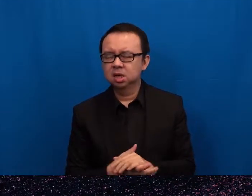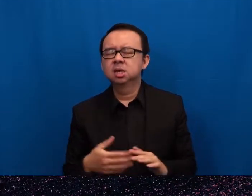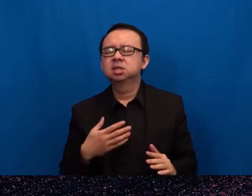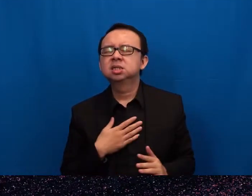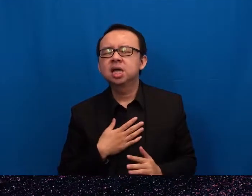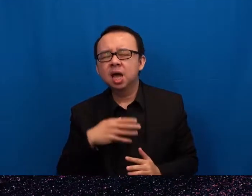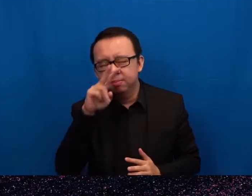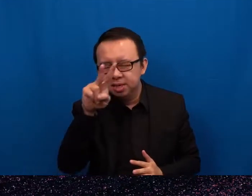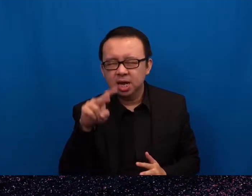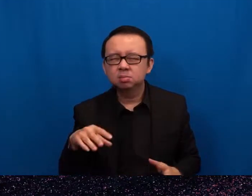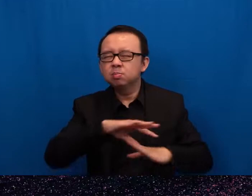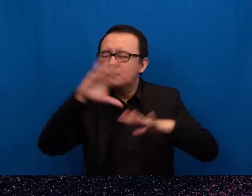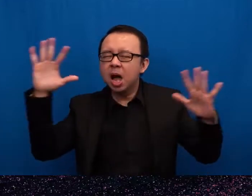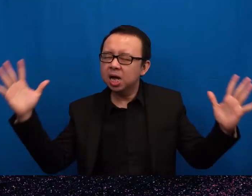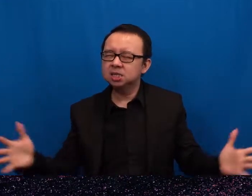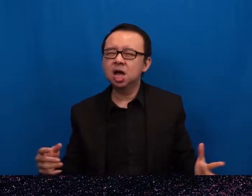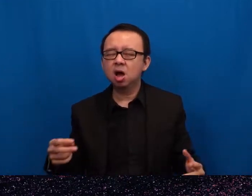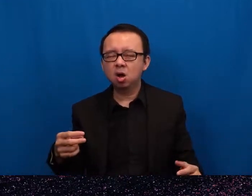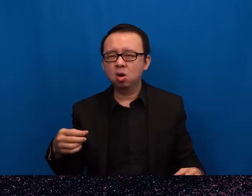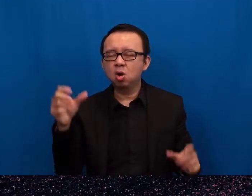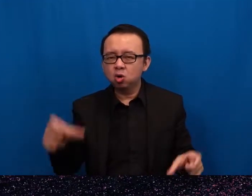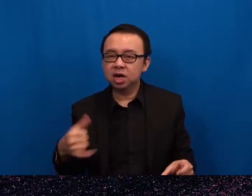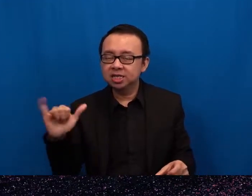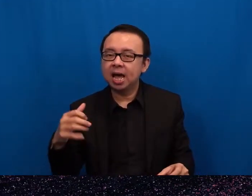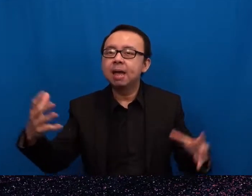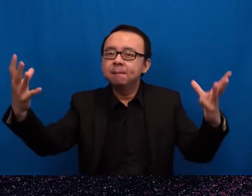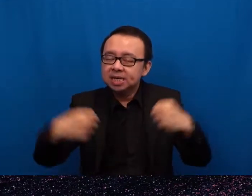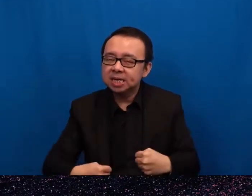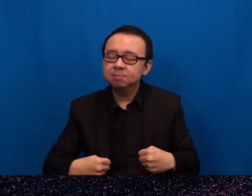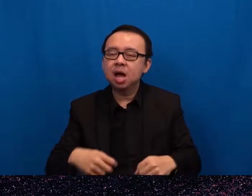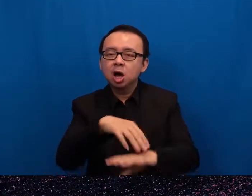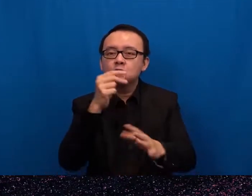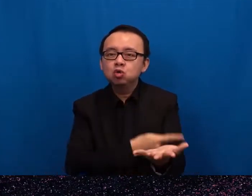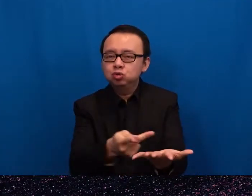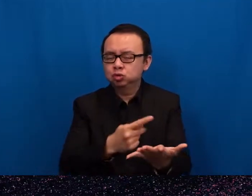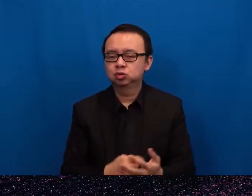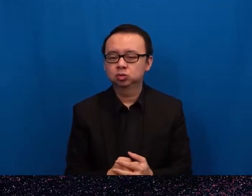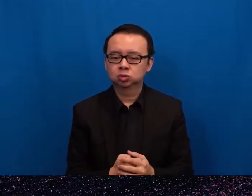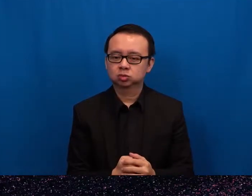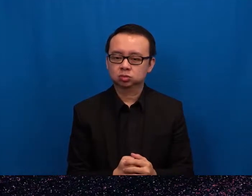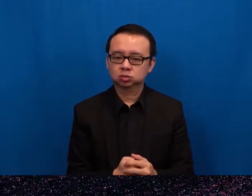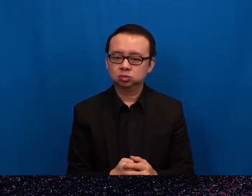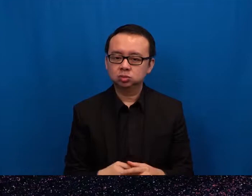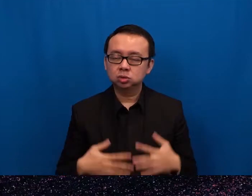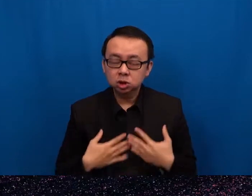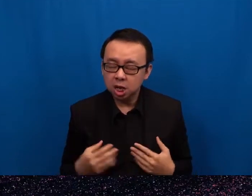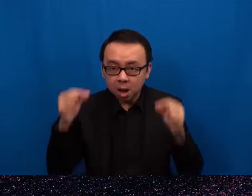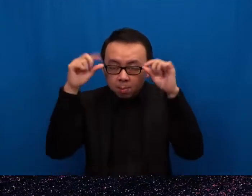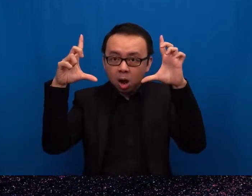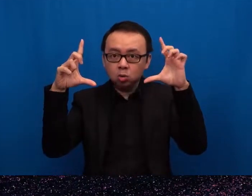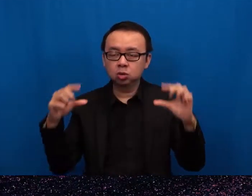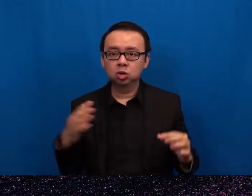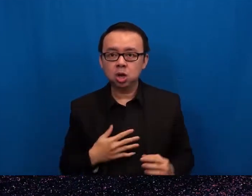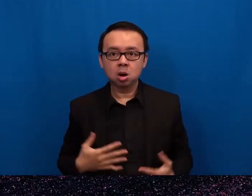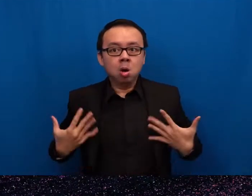orang menerima bahasa lidah atau bahasa Roh Kudus. Baptisan api itu untuk pertama kali. Saya bangun langsung